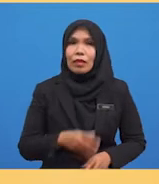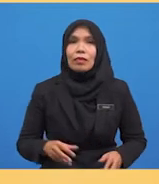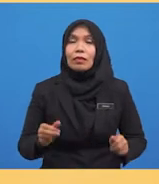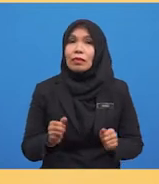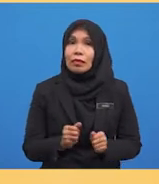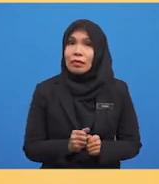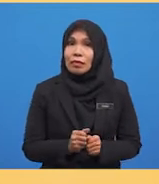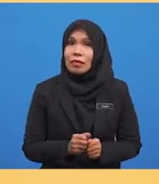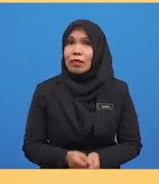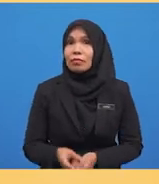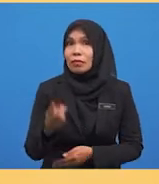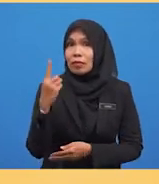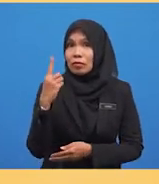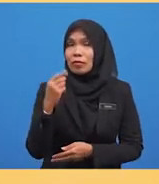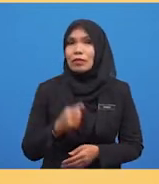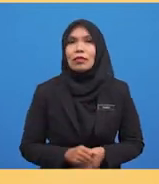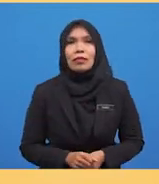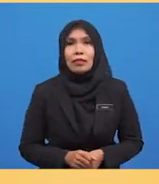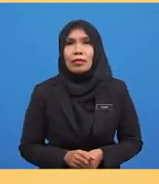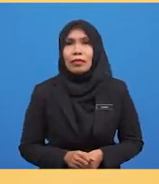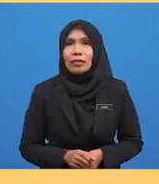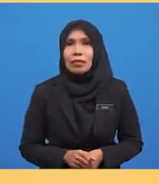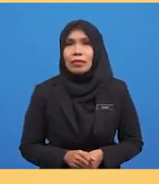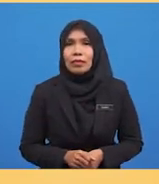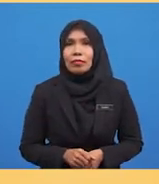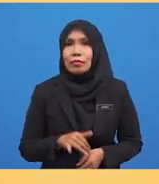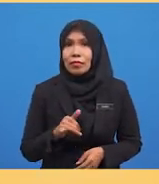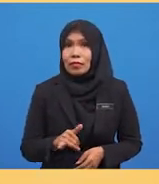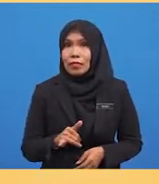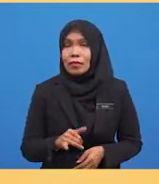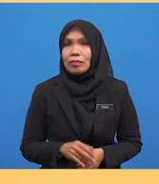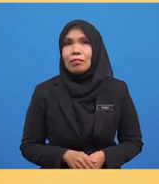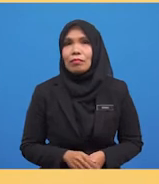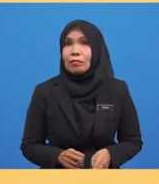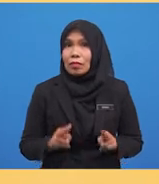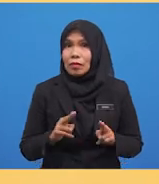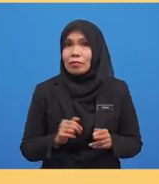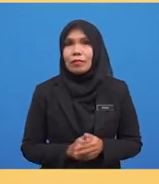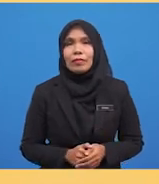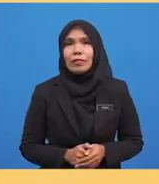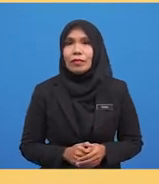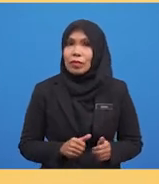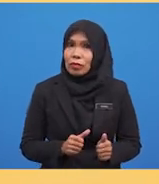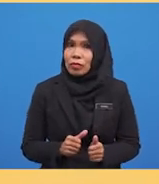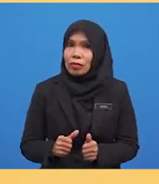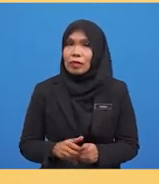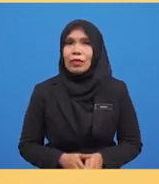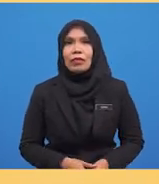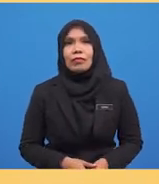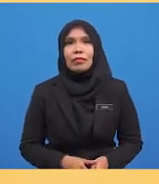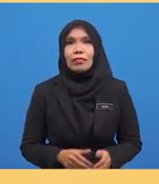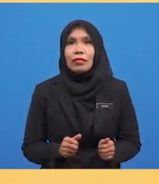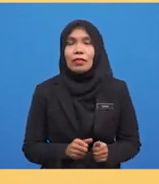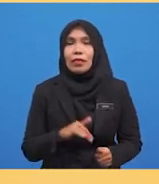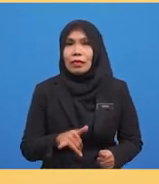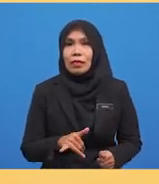dengan mendahului perkara utama, kemudian diikuti dengan perkara-perkara